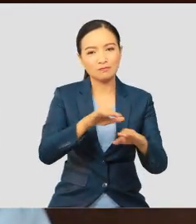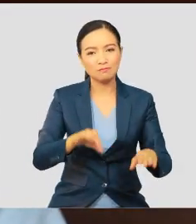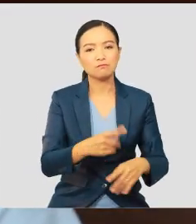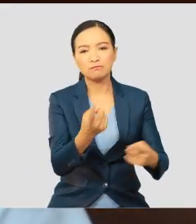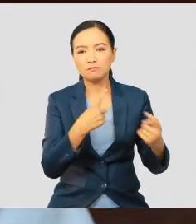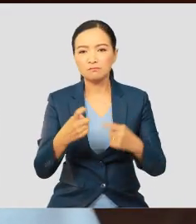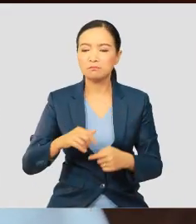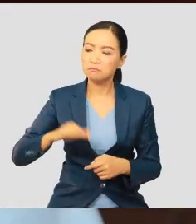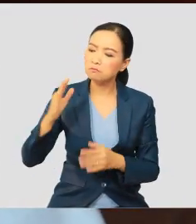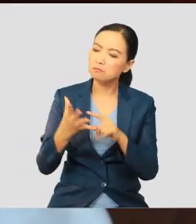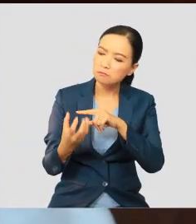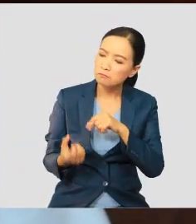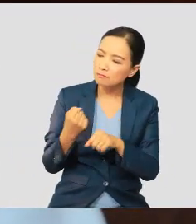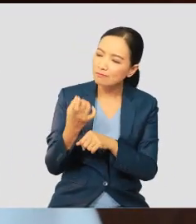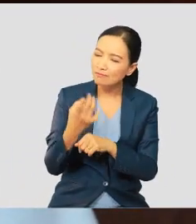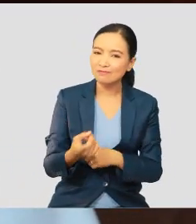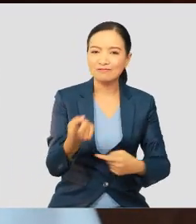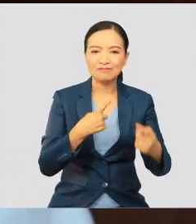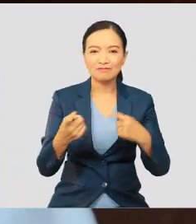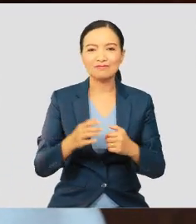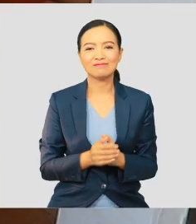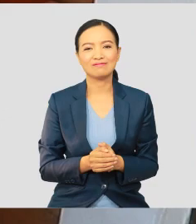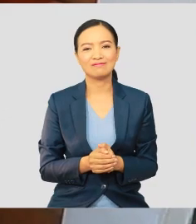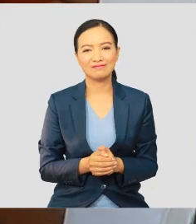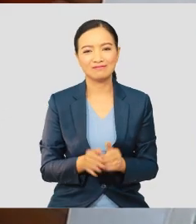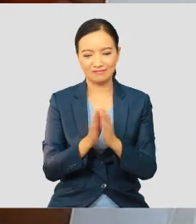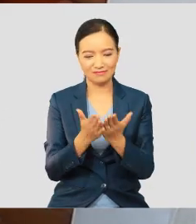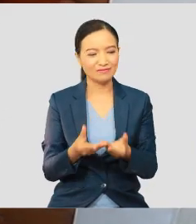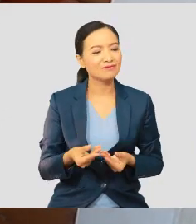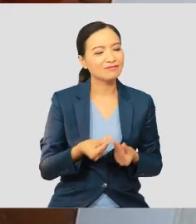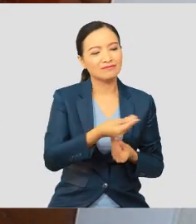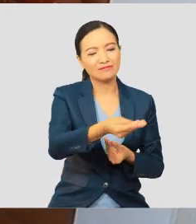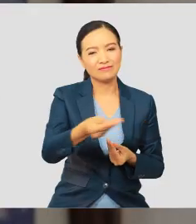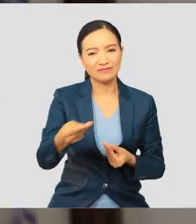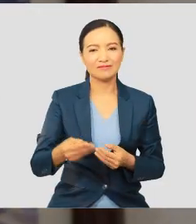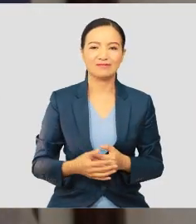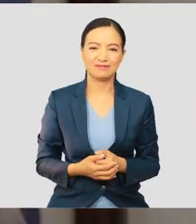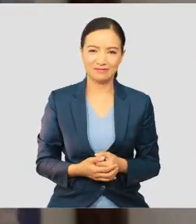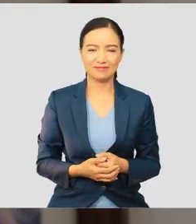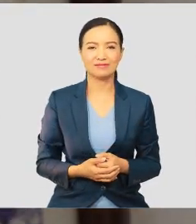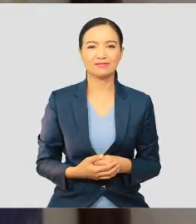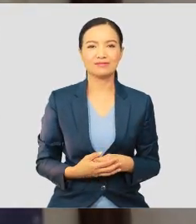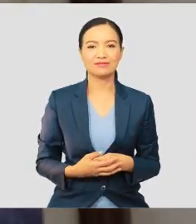องๆน้องๆก็จะถามว่าพี่องุ่นได้ทำอะไรบ้างอะไรพวกนี้ค่ะองุ่นก็เลยอยากเอามาแบ่งปัน